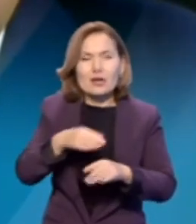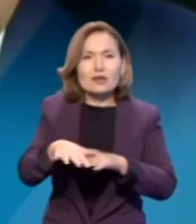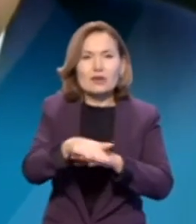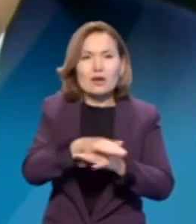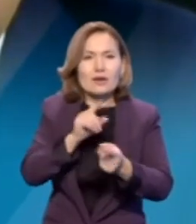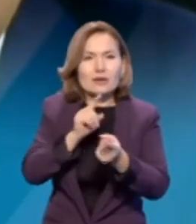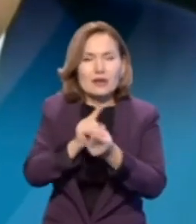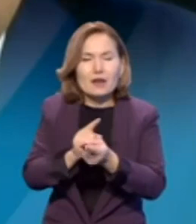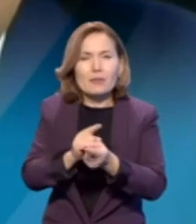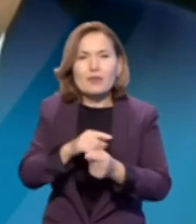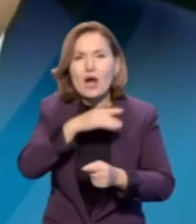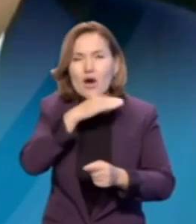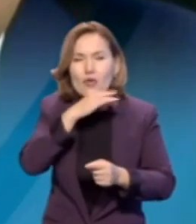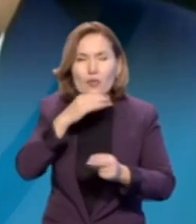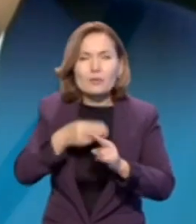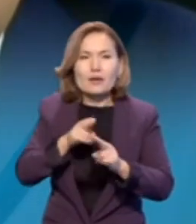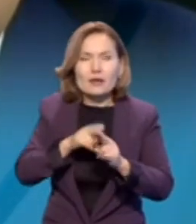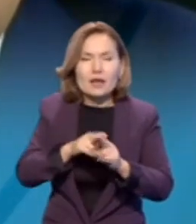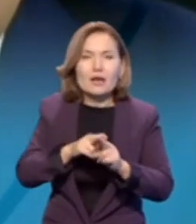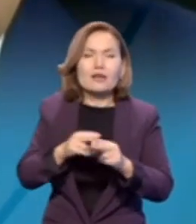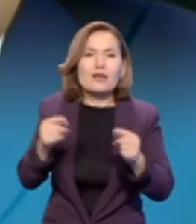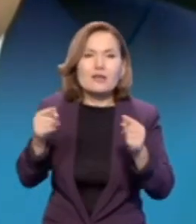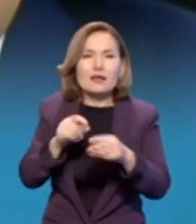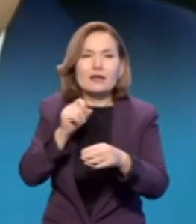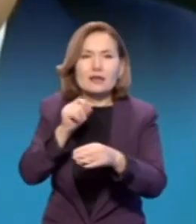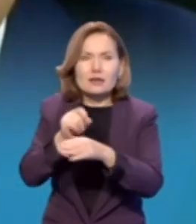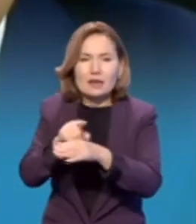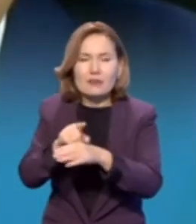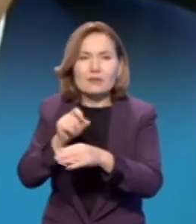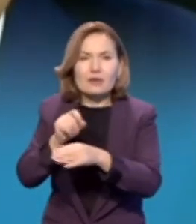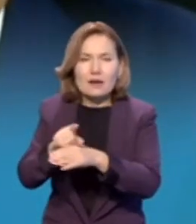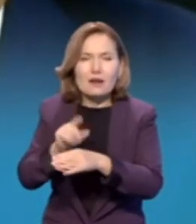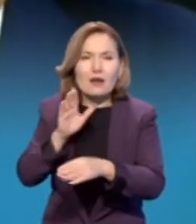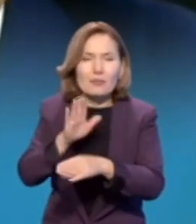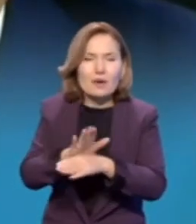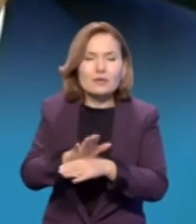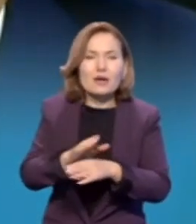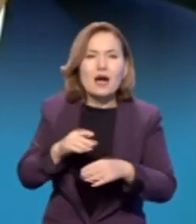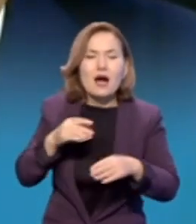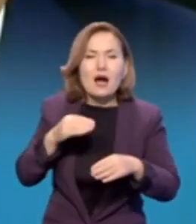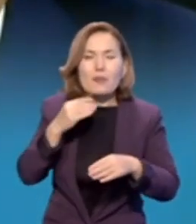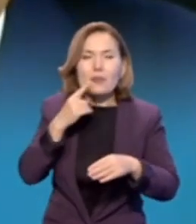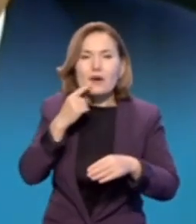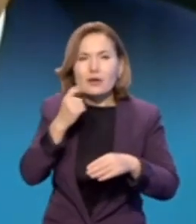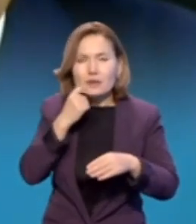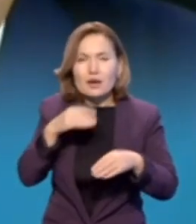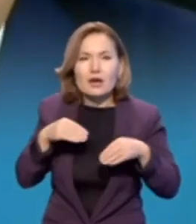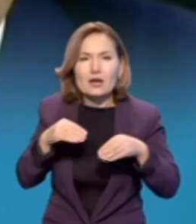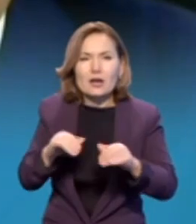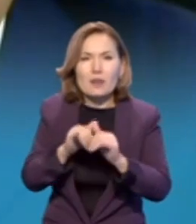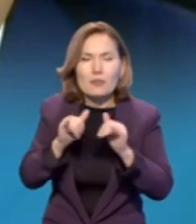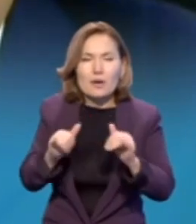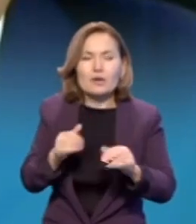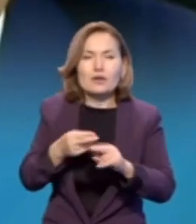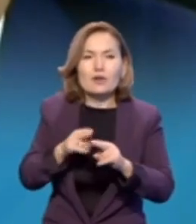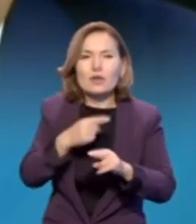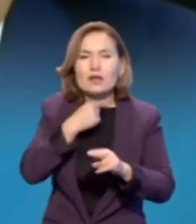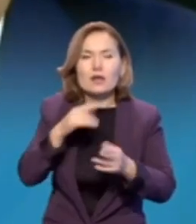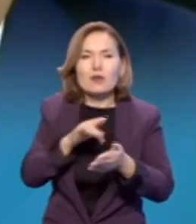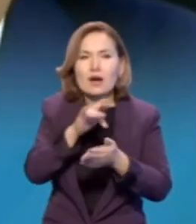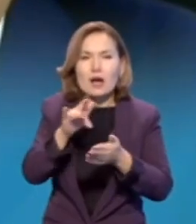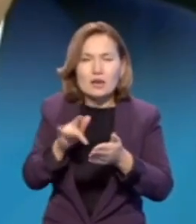кездескенде бірнеше сала бойынша нақты тапсырмалар берді. Атап айтқанда, қант қызылшасы алқабын ұлғайтып, Жетісуді қант орталығына айналдыру керек